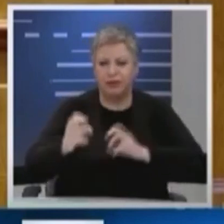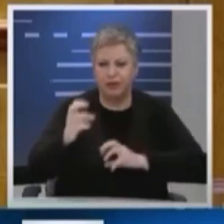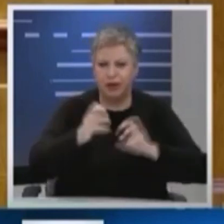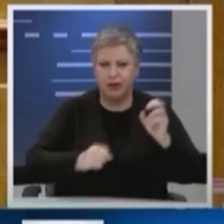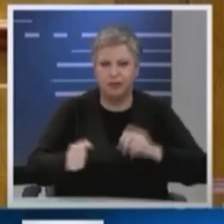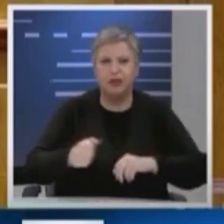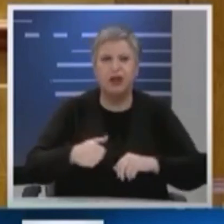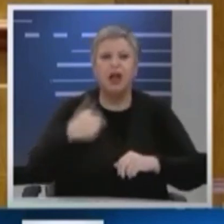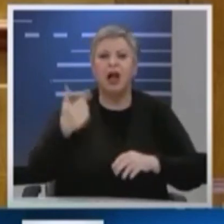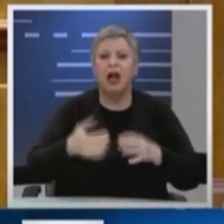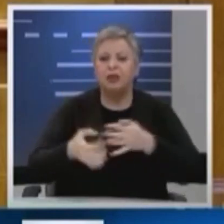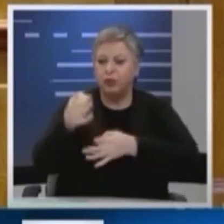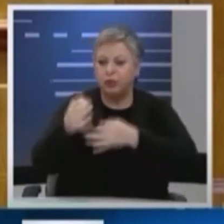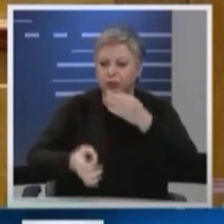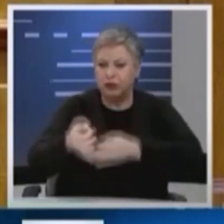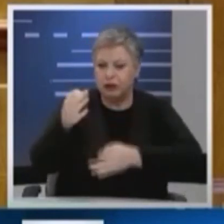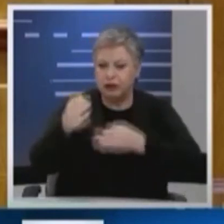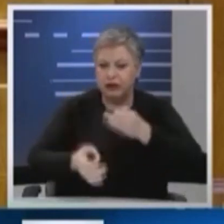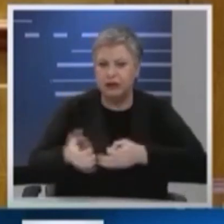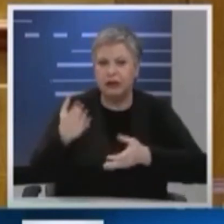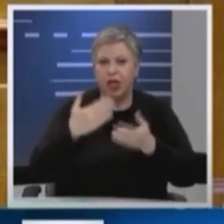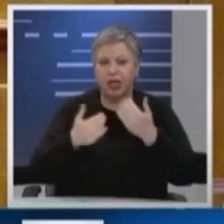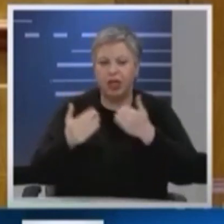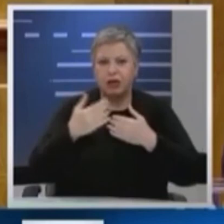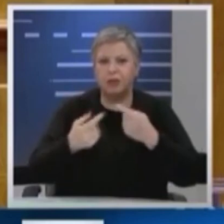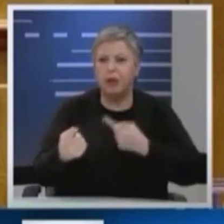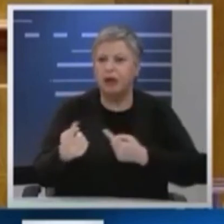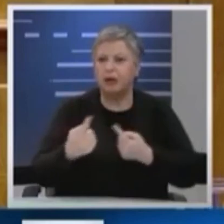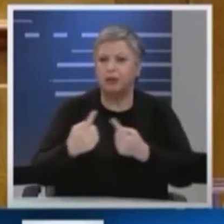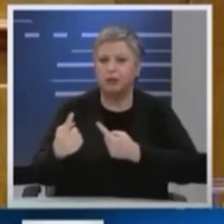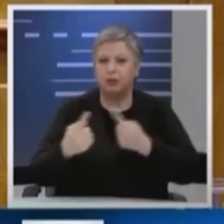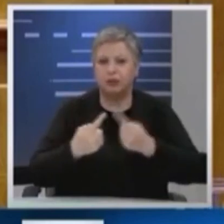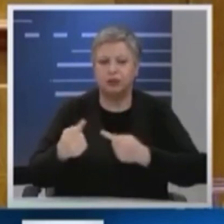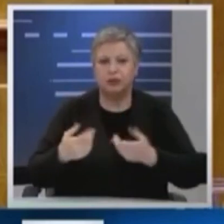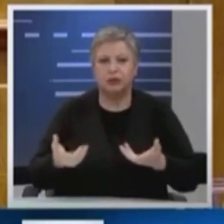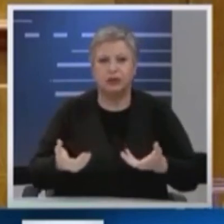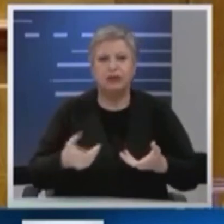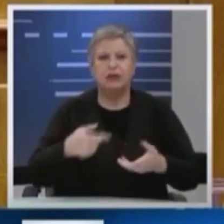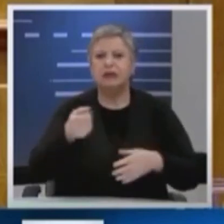και βασανιστικής σύνθεσης σε διαφορετικών απόψεων, μπορεί να ορθοποδήσει η χώρα?